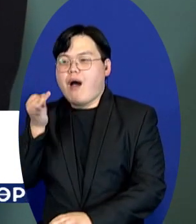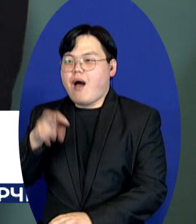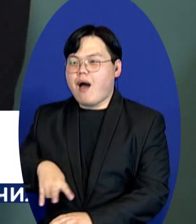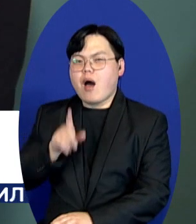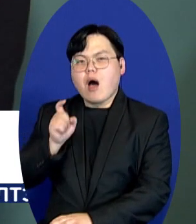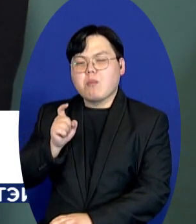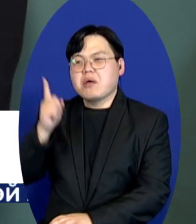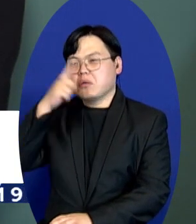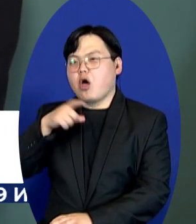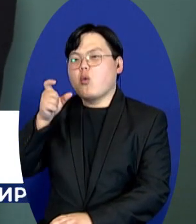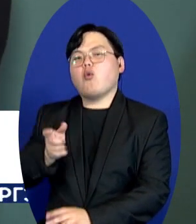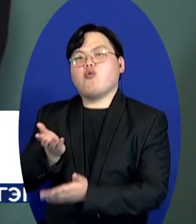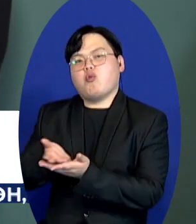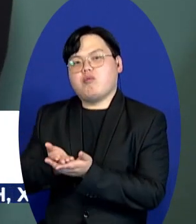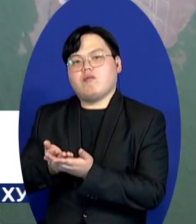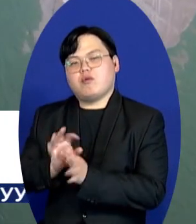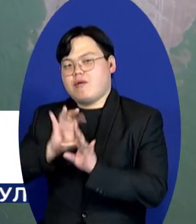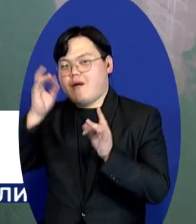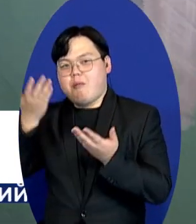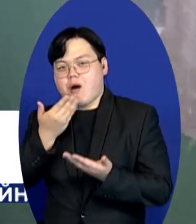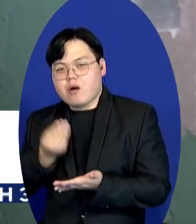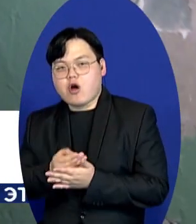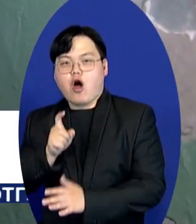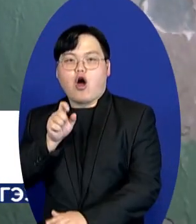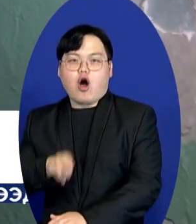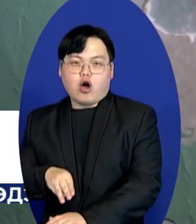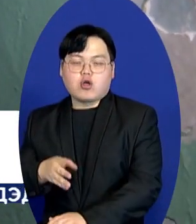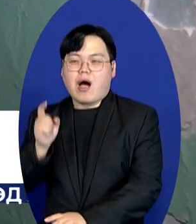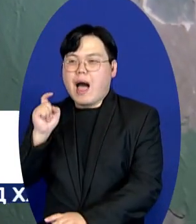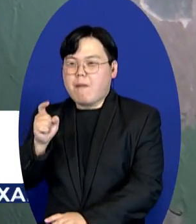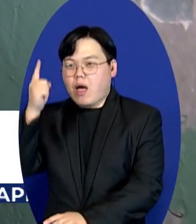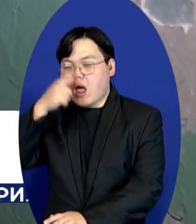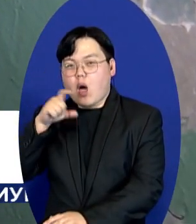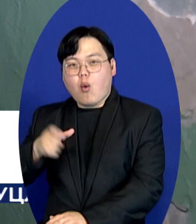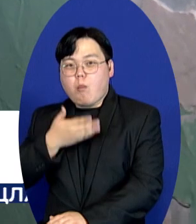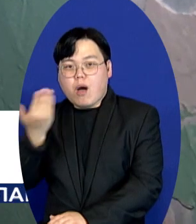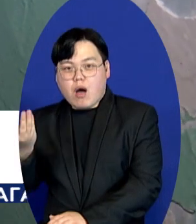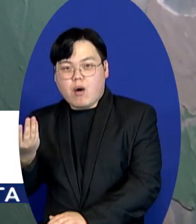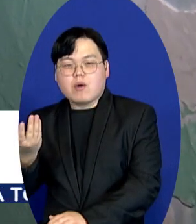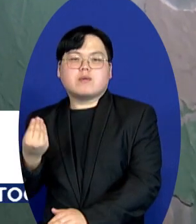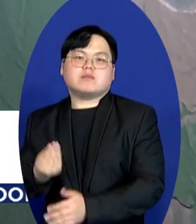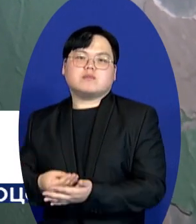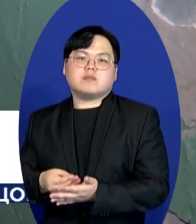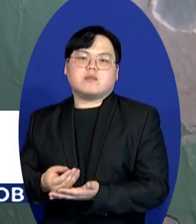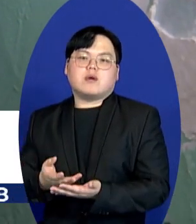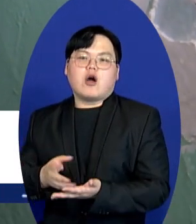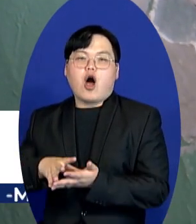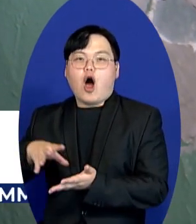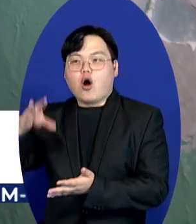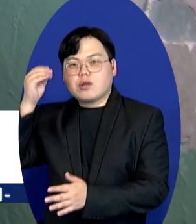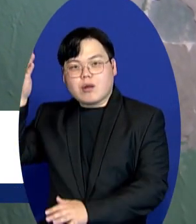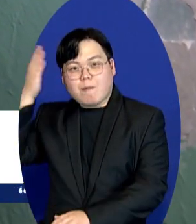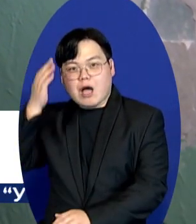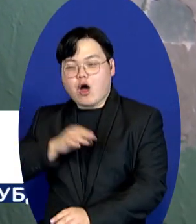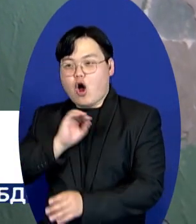айл мэлт тэр хавцаа тэгээд л явах хэрэг та. Хотод одоо ингээд хамаатан садан байхгүй хүмүүс одоо ингээд оюутны өрөө байранд ач орч